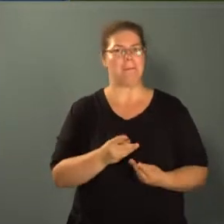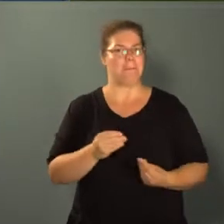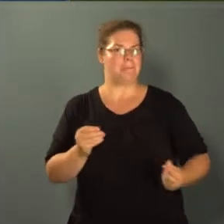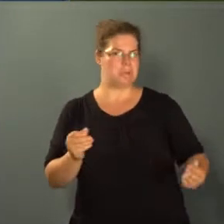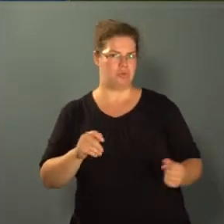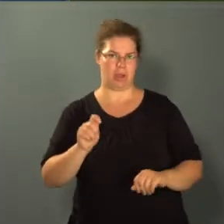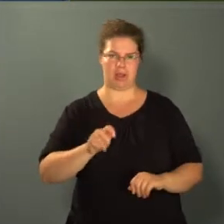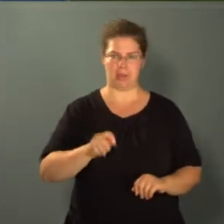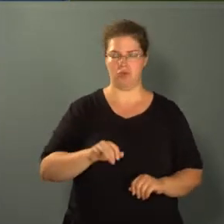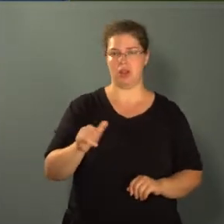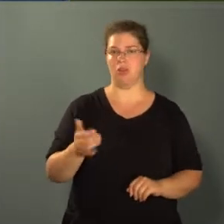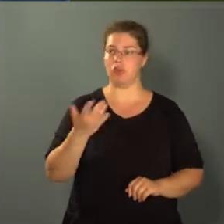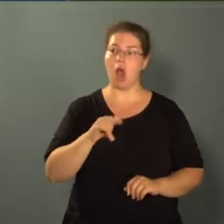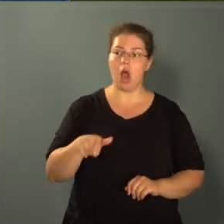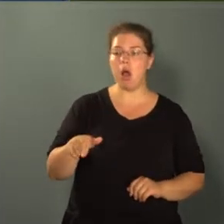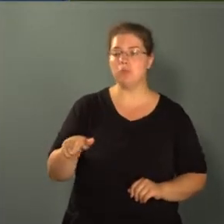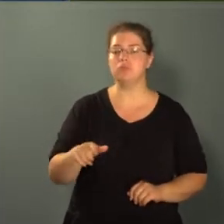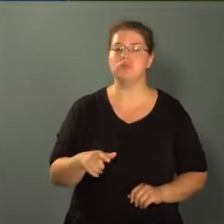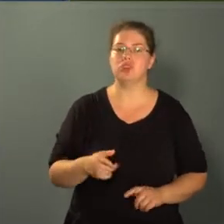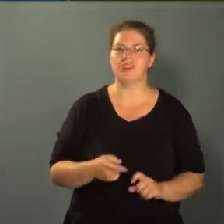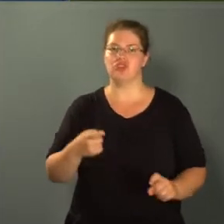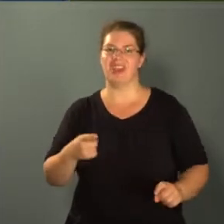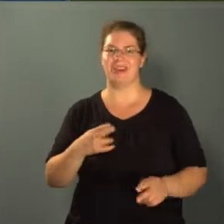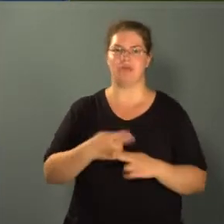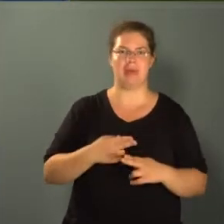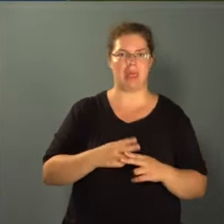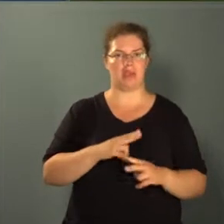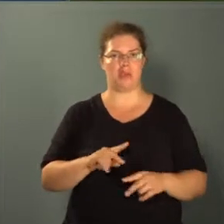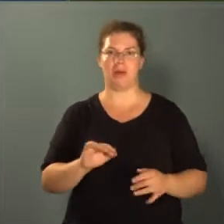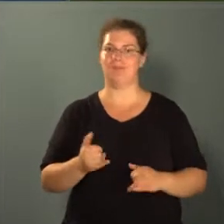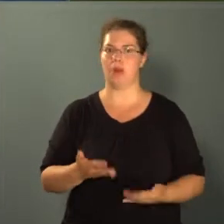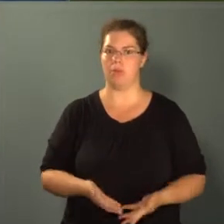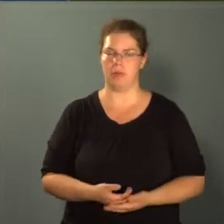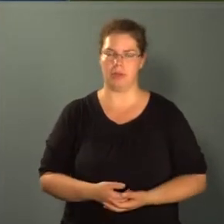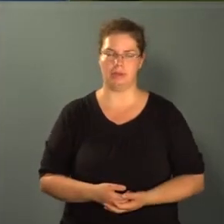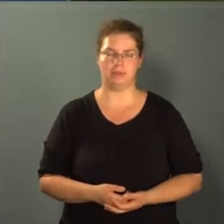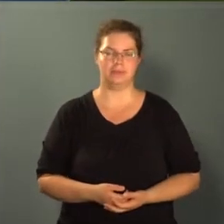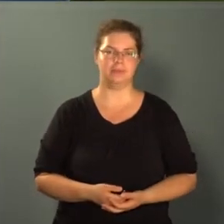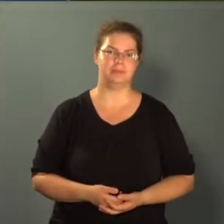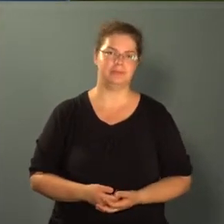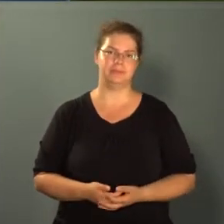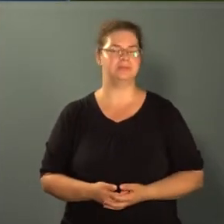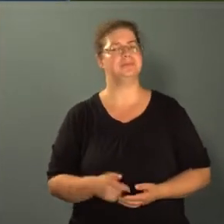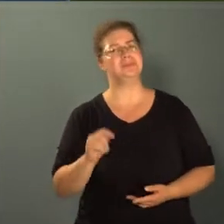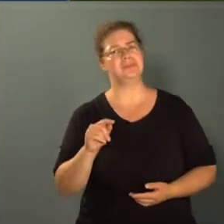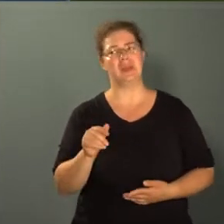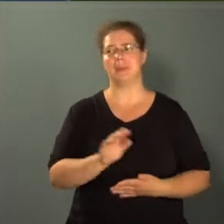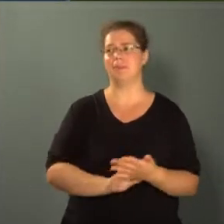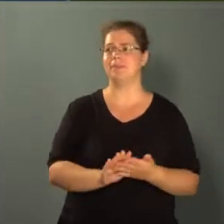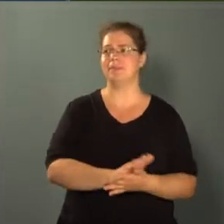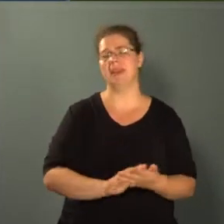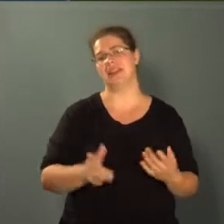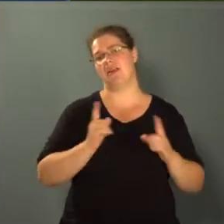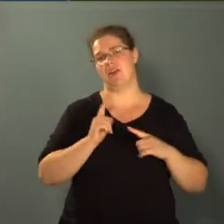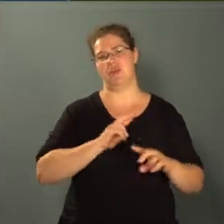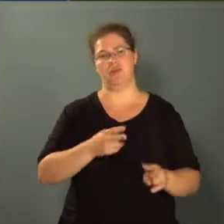minőségét képviseli, és hogyha ott netán ott sérülés, betegség van, akkor bajba vagyok. Egyébként milyen elvárásaid